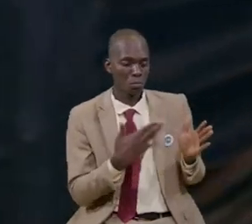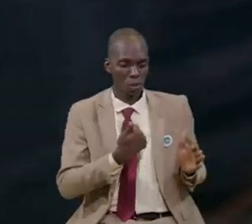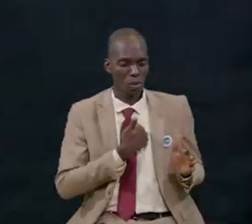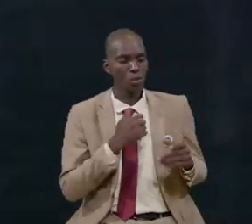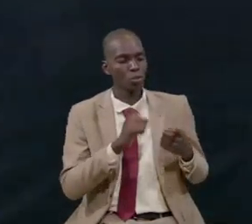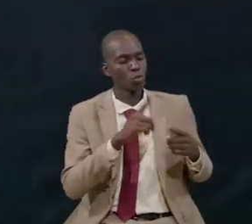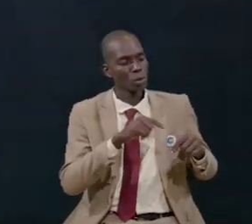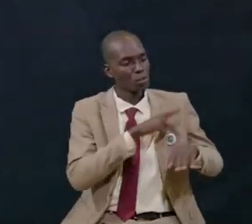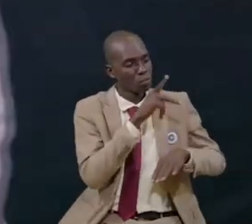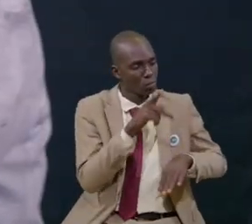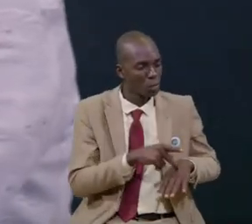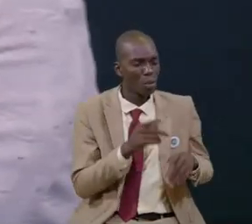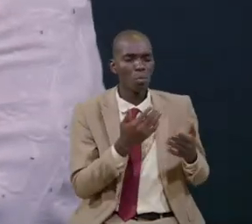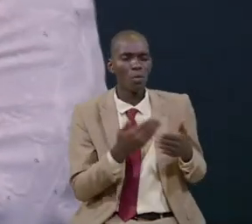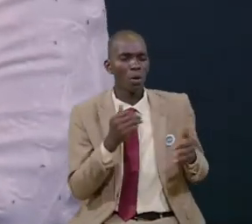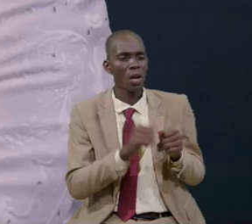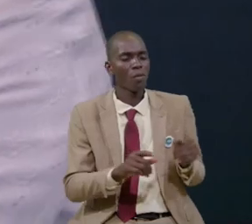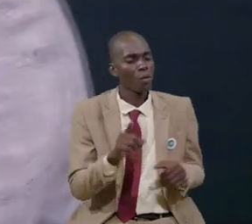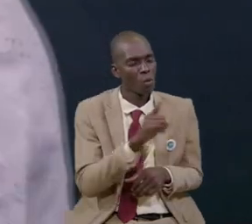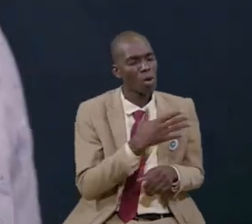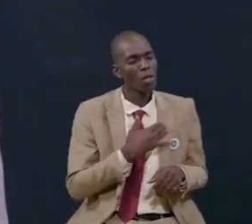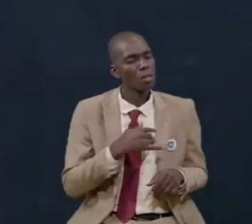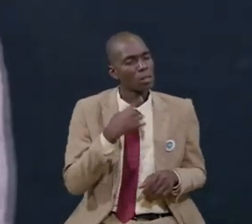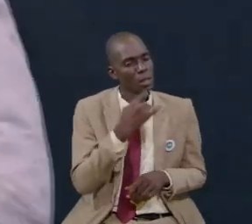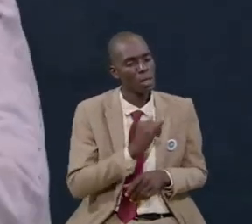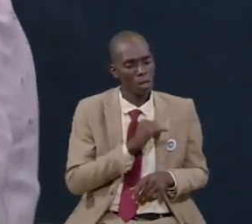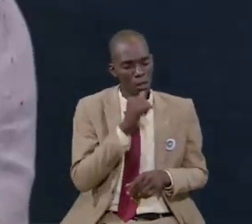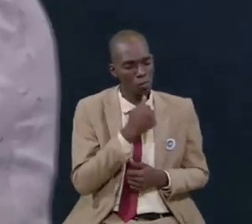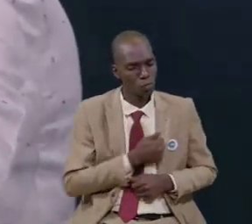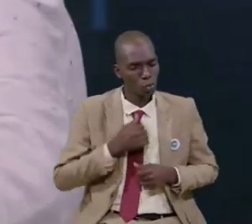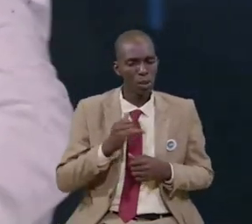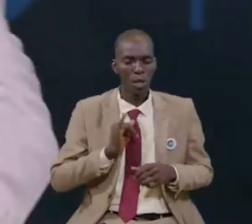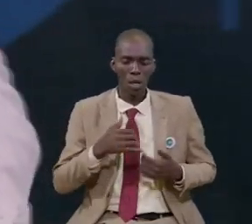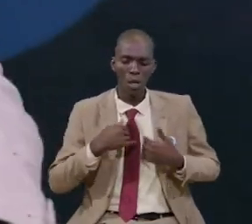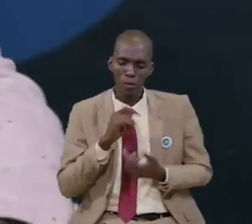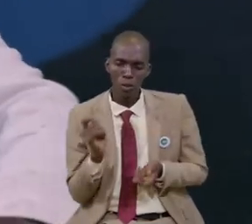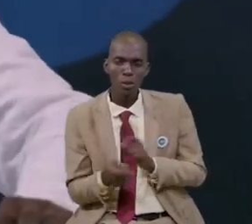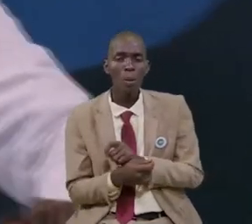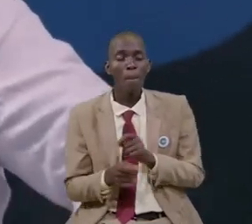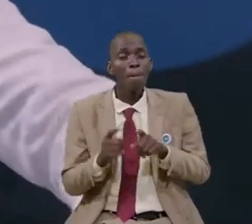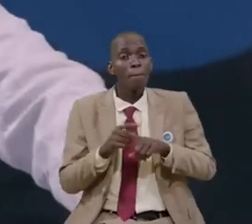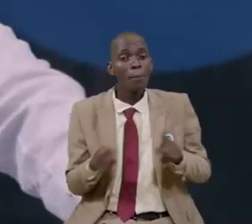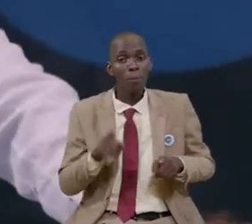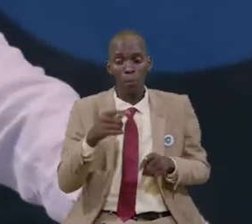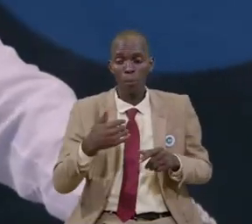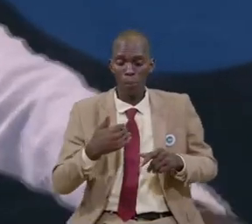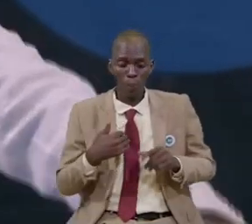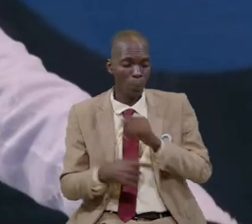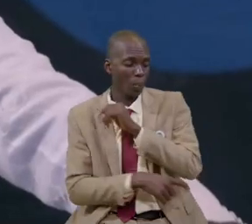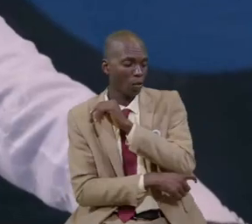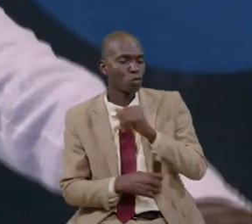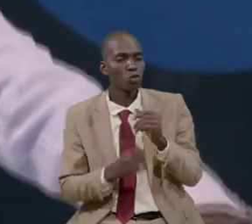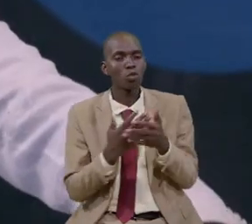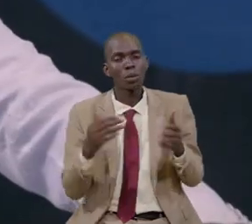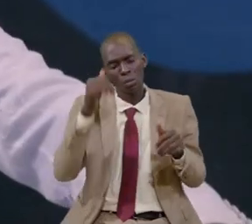pouvais me tenir devant le directeur parce que j'ai amendé mes voix. J'ai corrigé ce que j'avais fait. Vous avez volé quelque